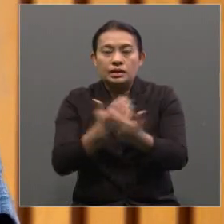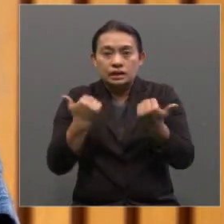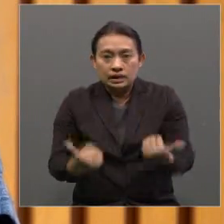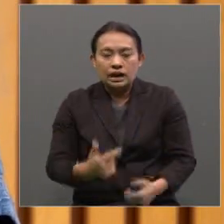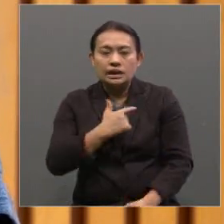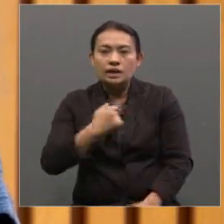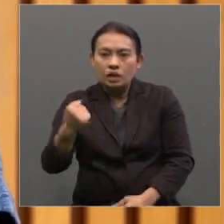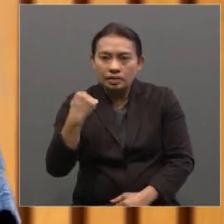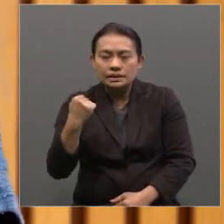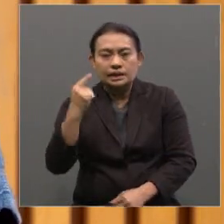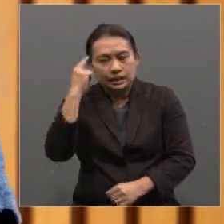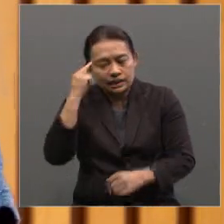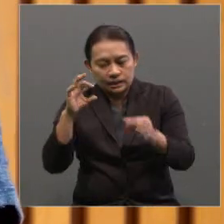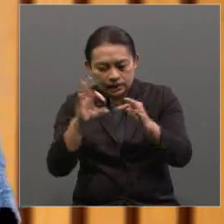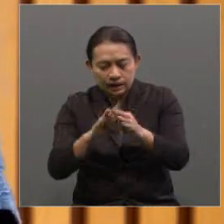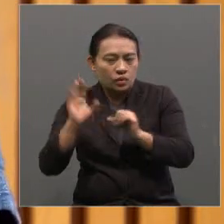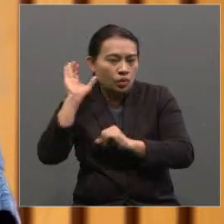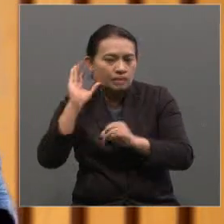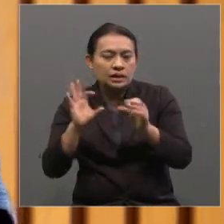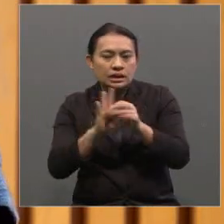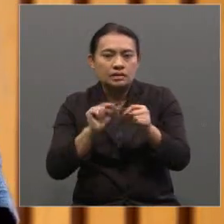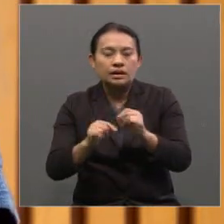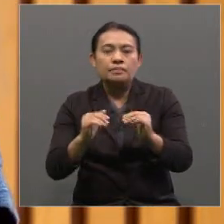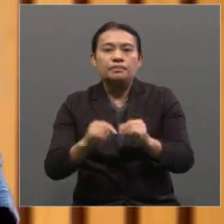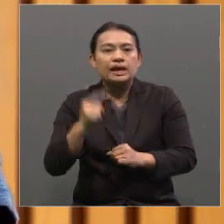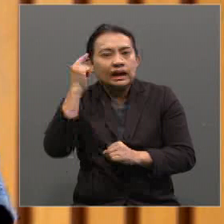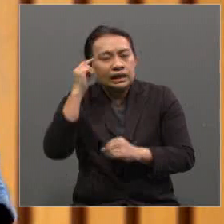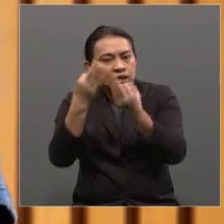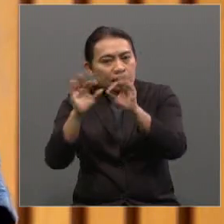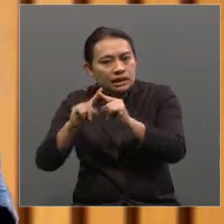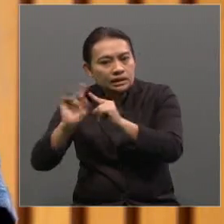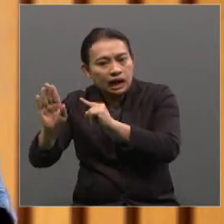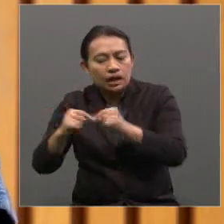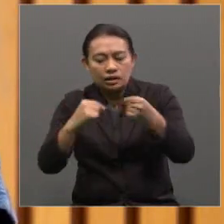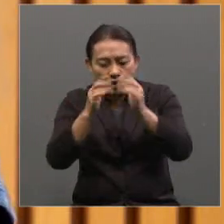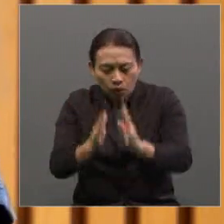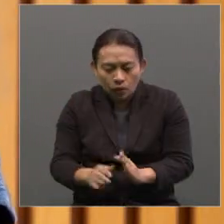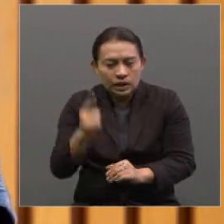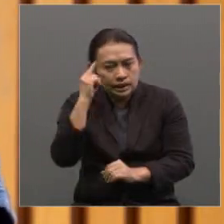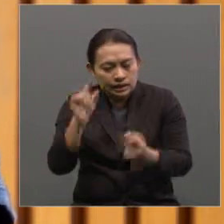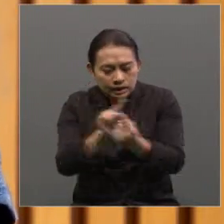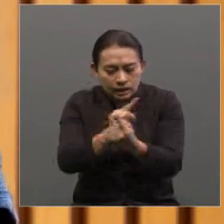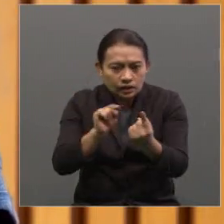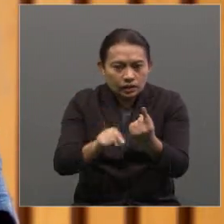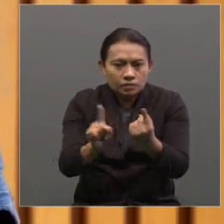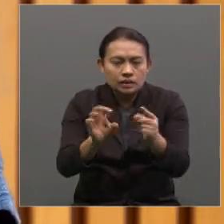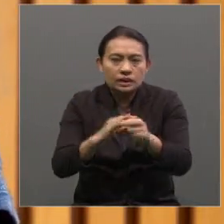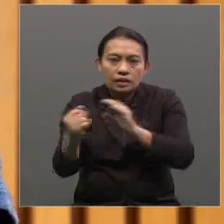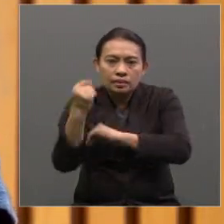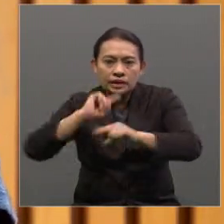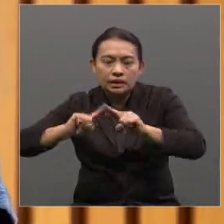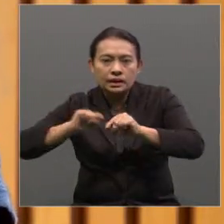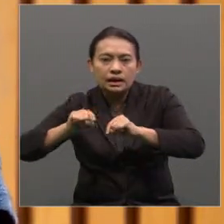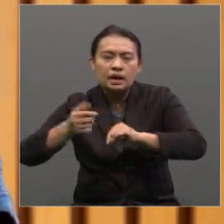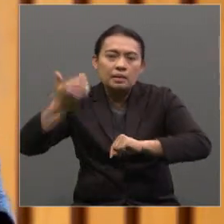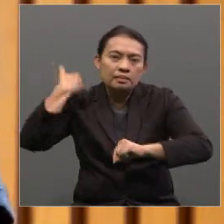เป็นเสรีนิยมเนี่ยอย่าไปหวั่นไหวกับเรื่องพวกนี้เพราะว่ามนุษย์เนี่ยมันผ่านกระบวนการการกดเกลาทางสังคมในเชิงอำนาจเนี่ยมันเป็น